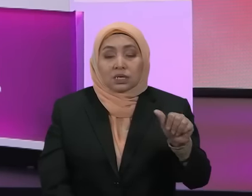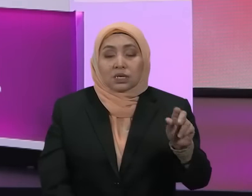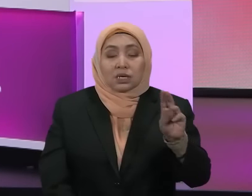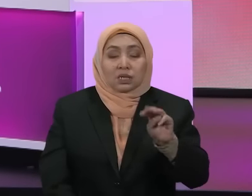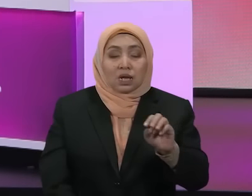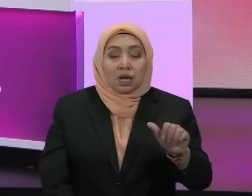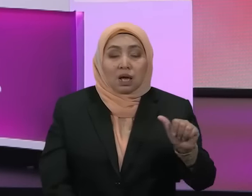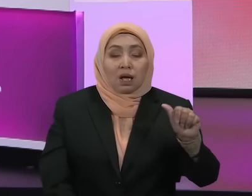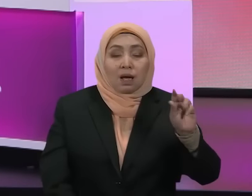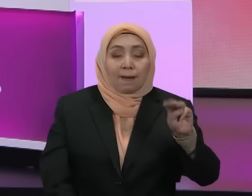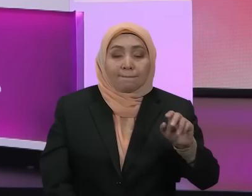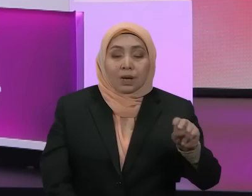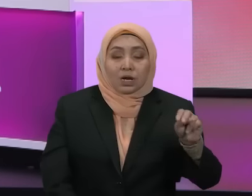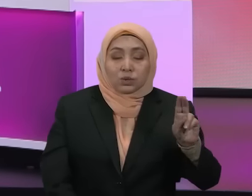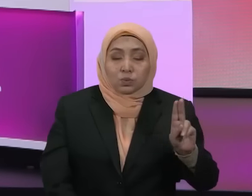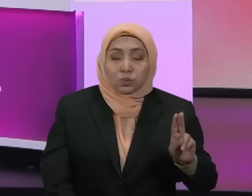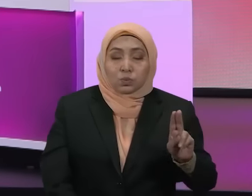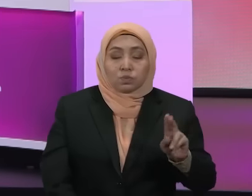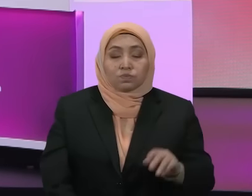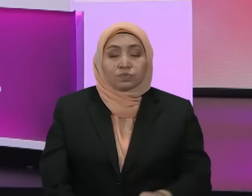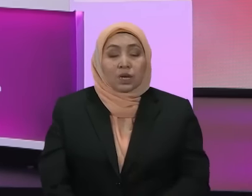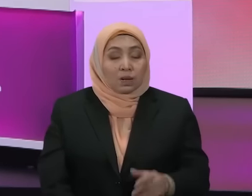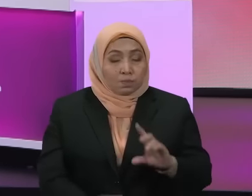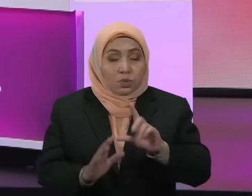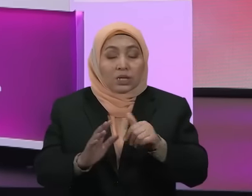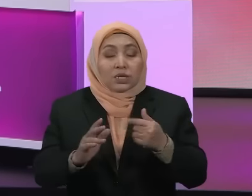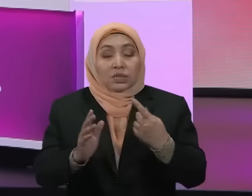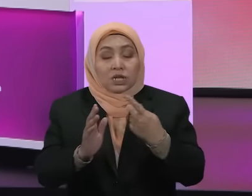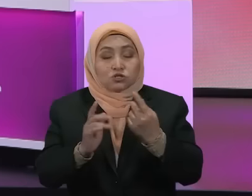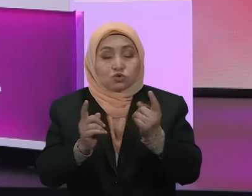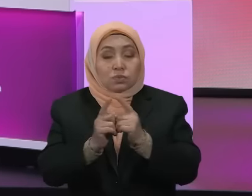الَّذِينَ Kemudian kita jumpa banyak huruf ha.